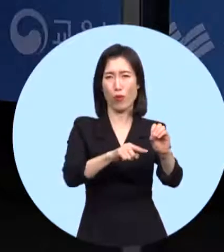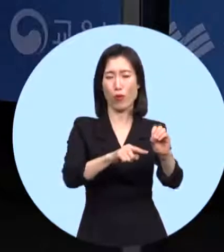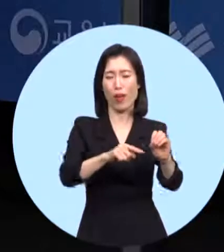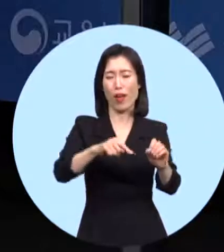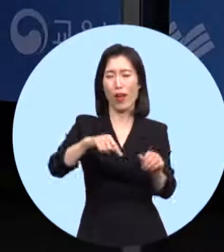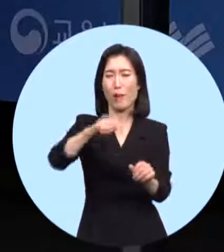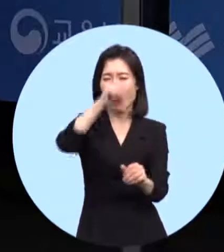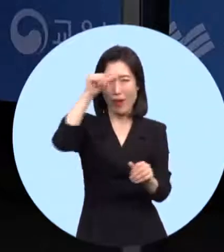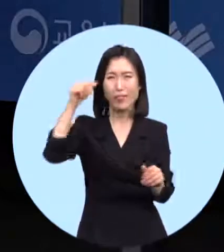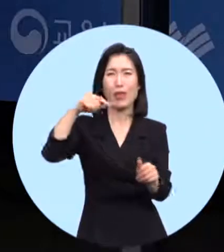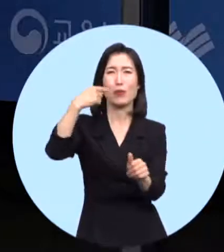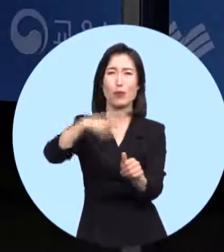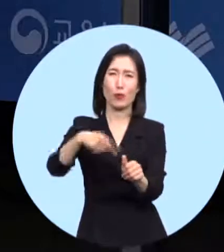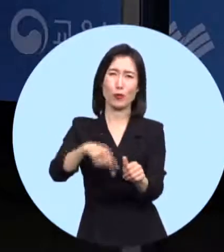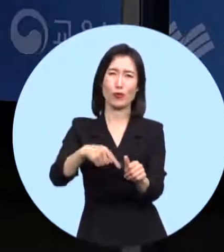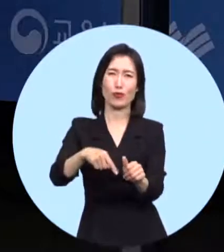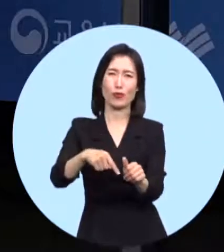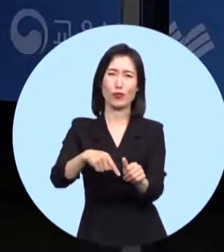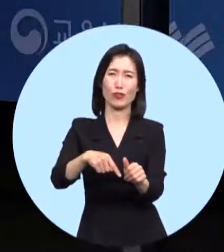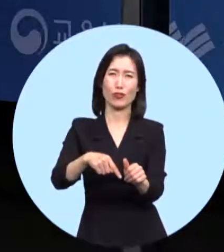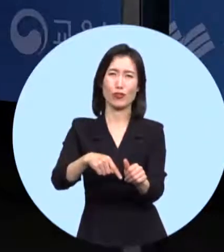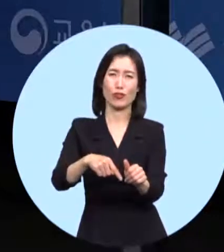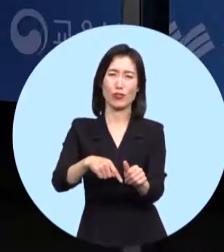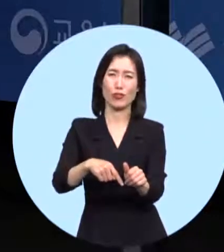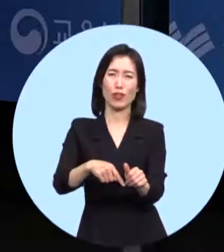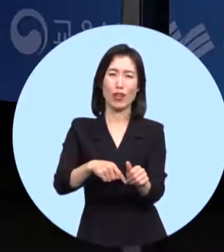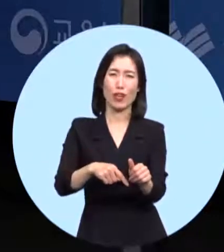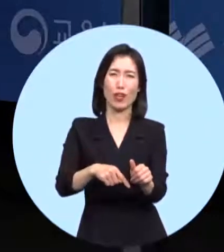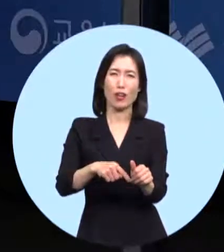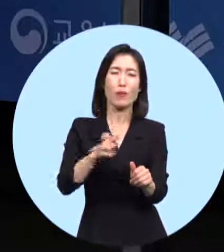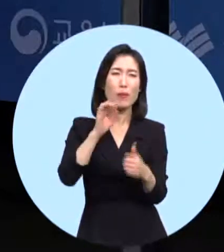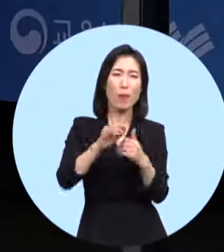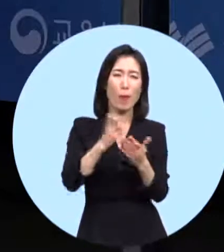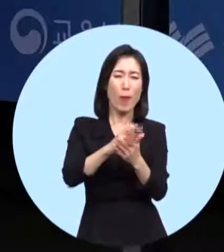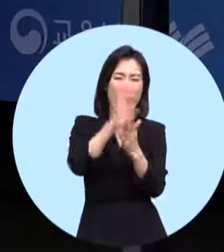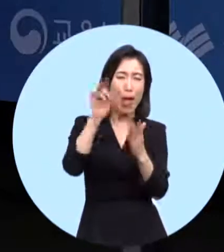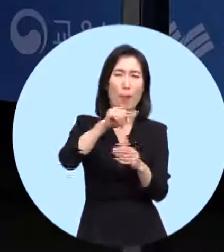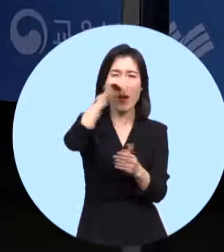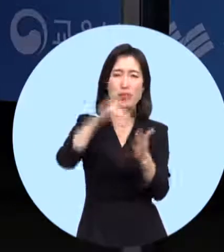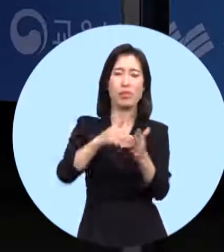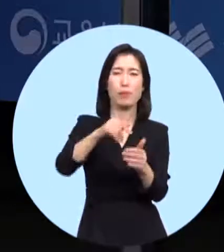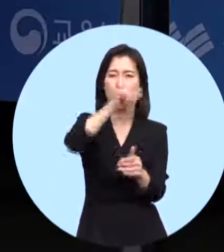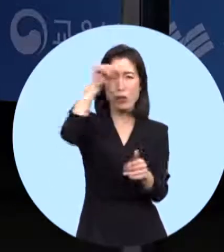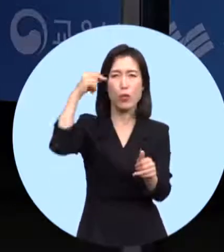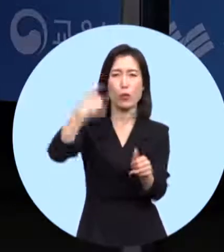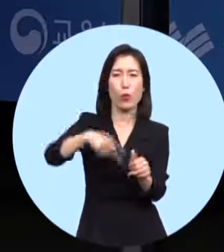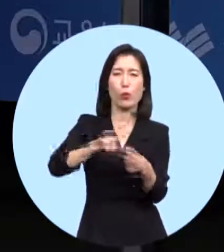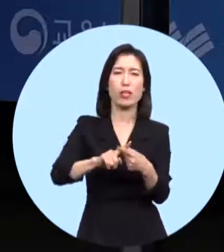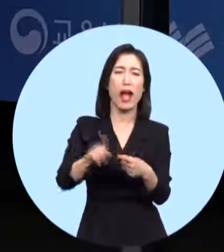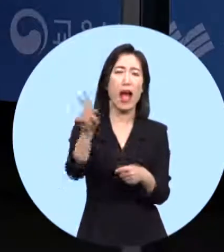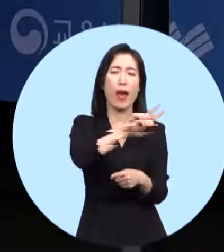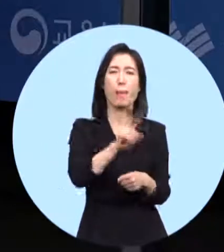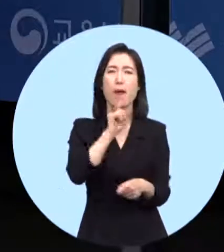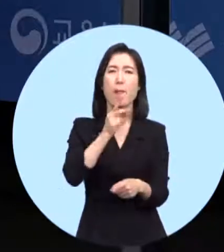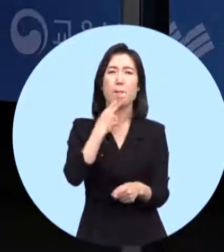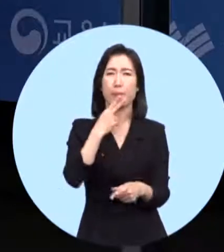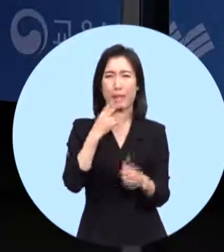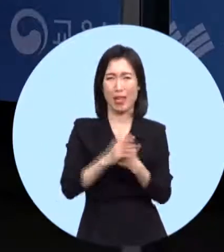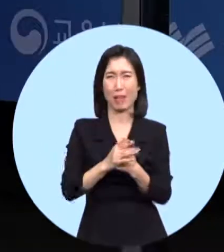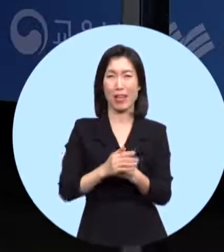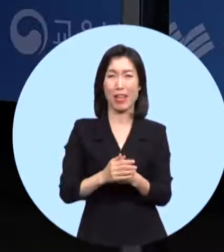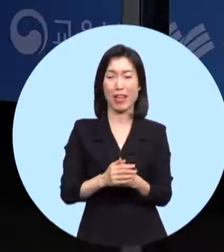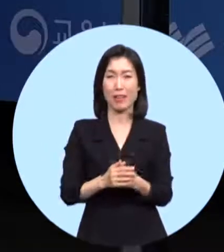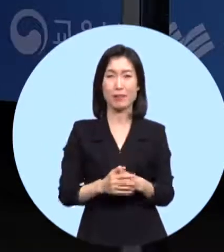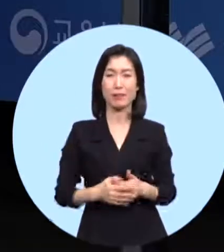평생교육의 재정에 관해서 어느 법령에서도 그런 얘기를 하지 않고 있기 때문입니다. 그래서 이 부분들도 우리는 고민해야 하는데요.